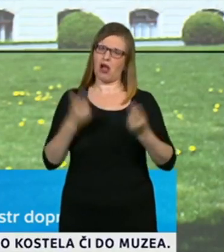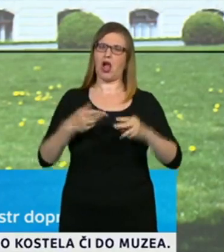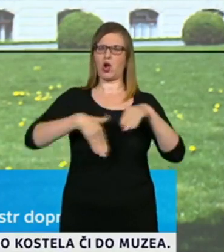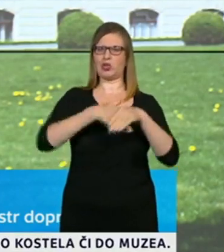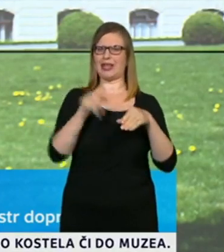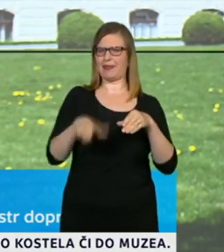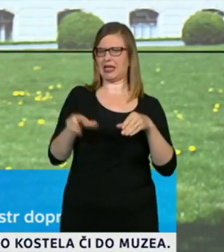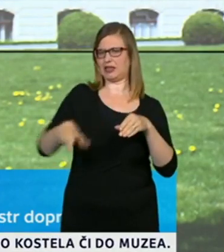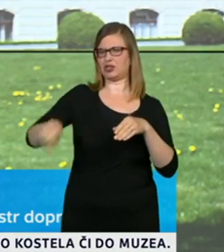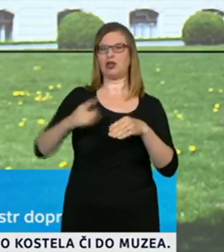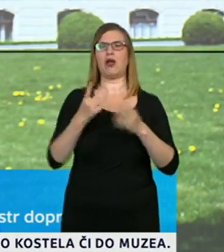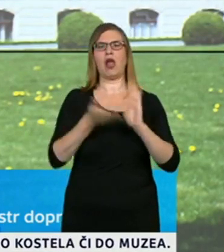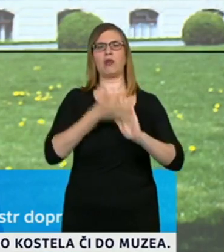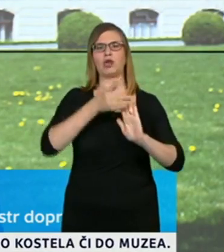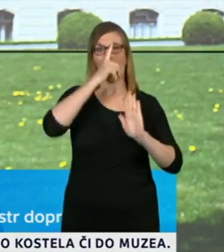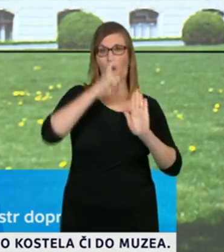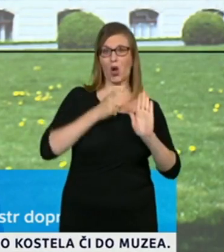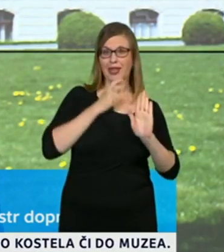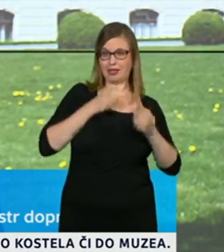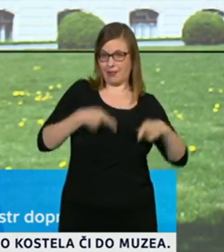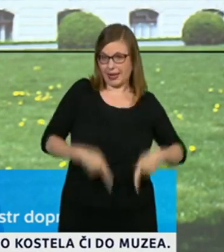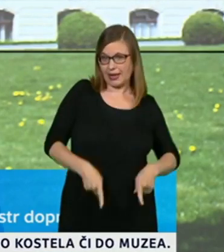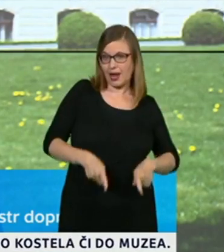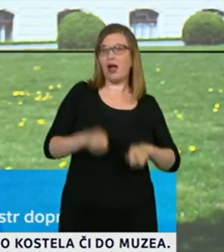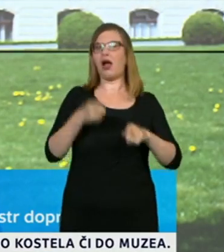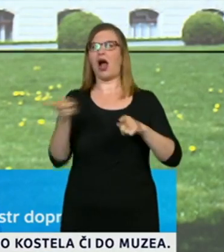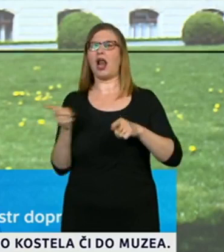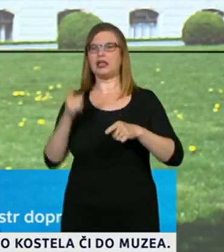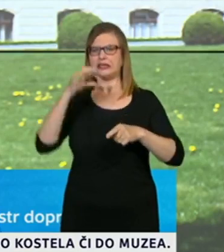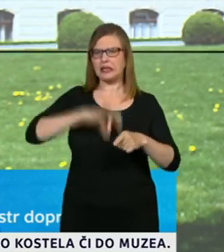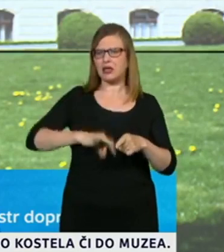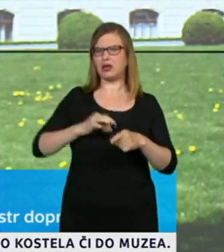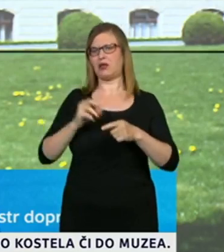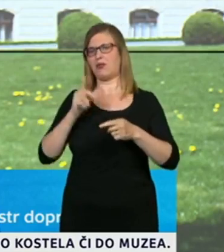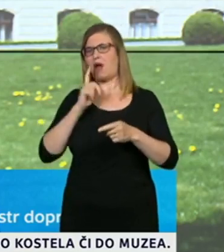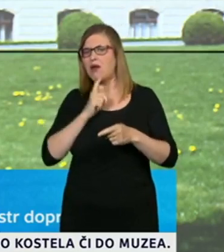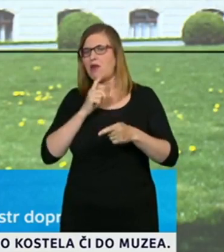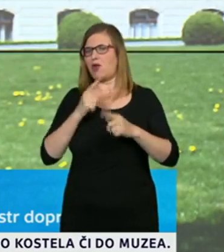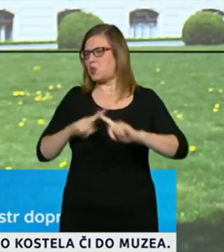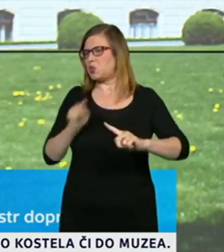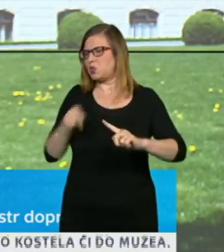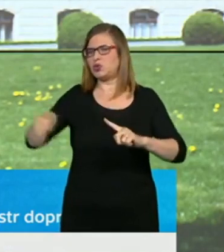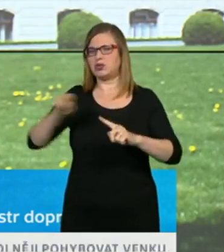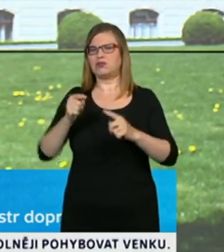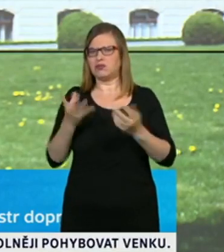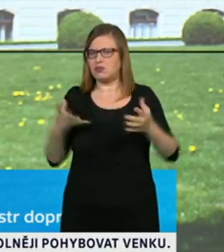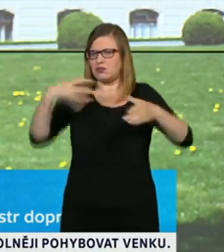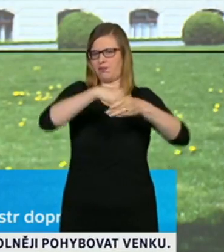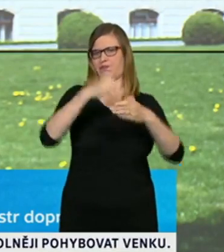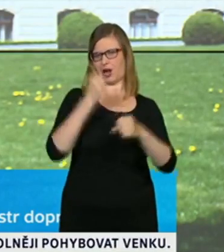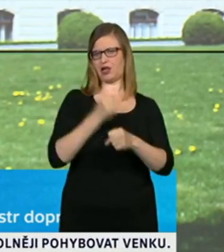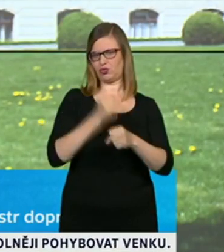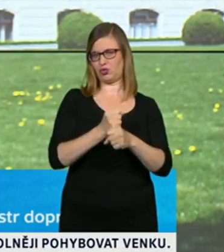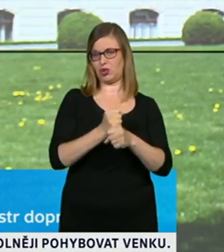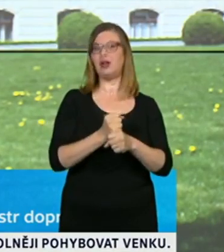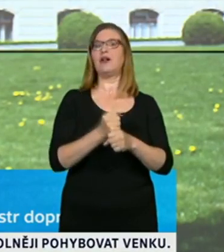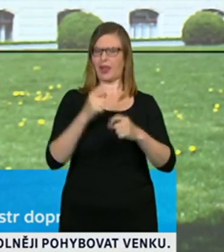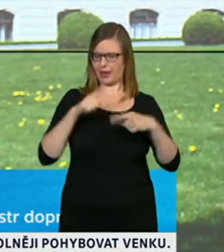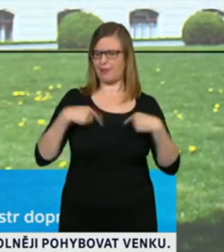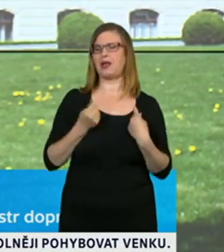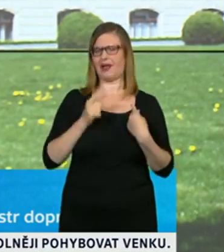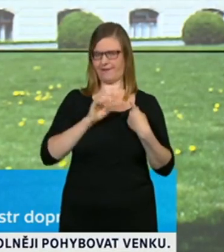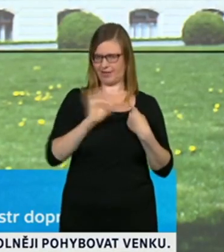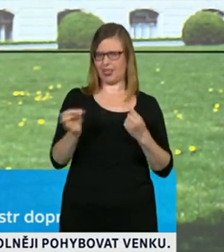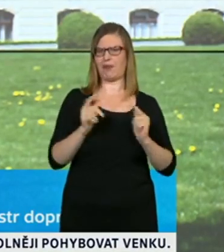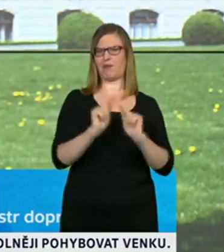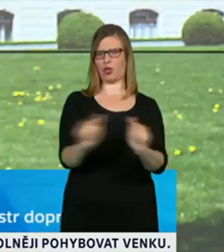tomto případě tedy nově po dnešku splňují definici pro rodinnou firmu a mají nárok na podporu. Za mě